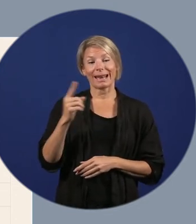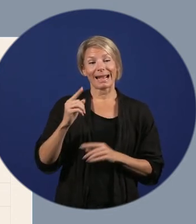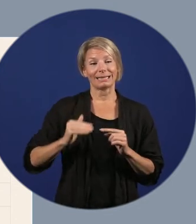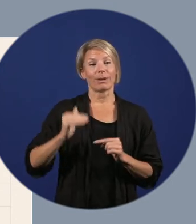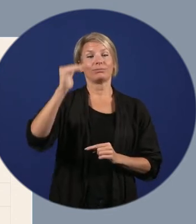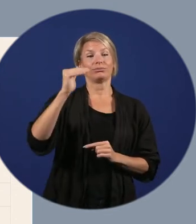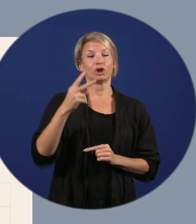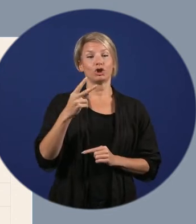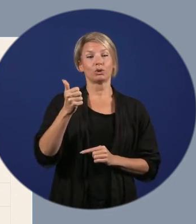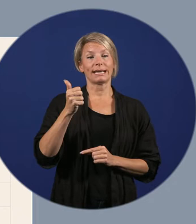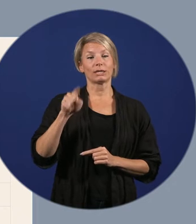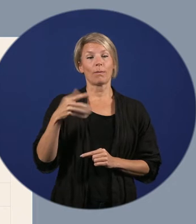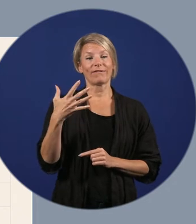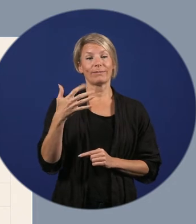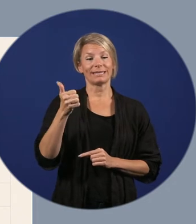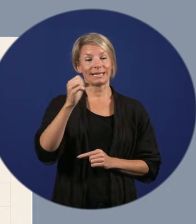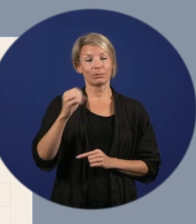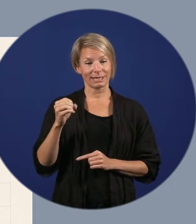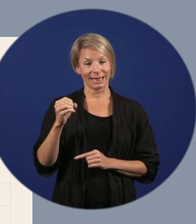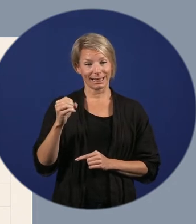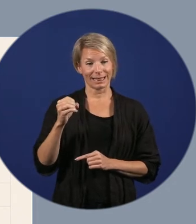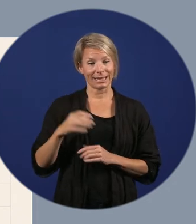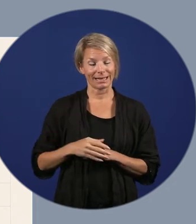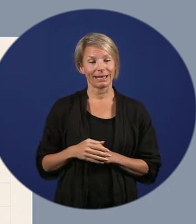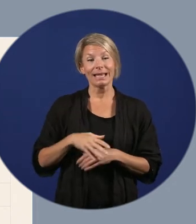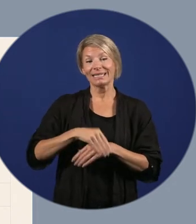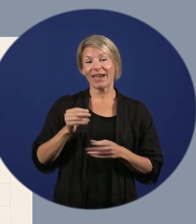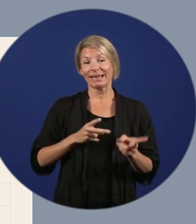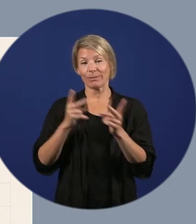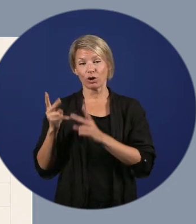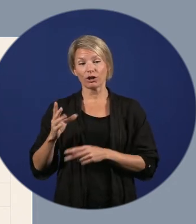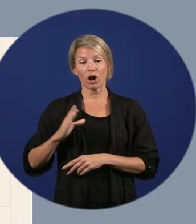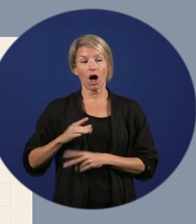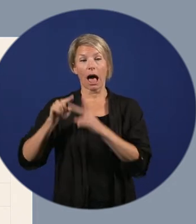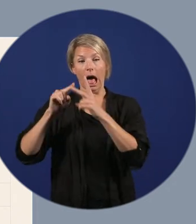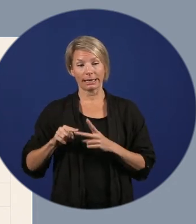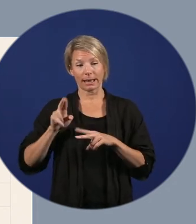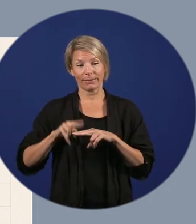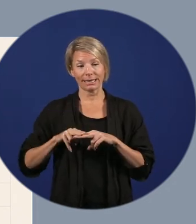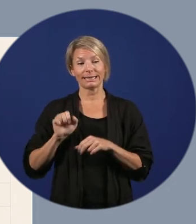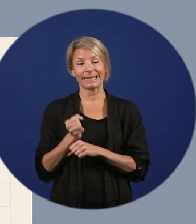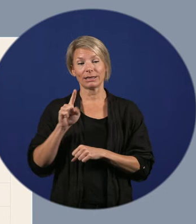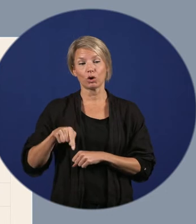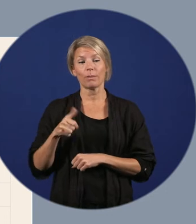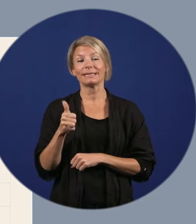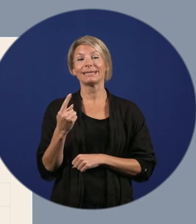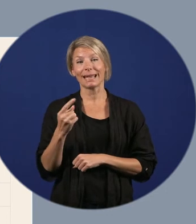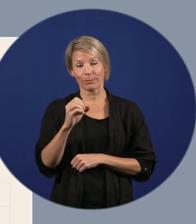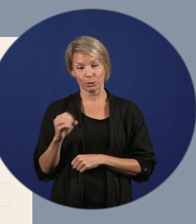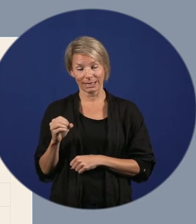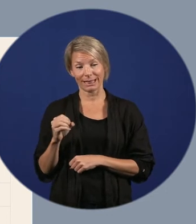sina 26,56% av rösterna. Sverigedemokraterna har en andra plats med